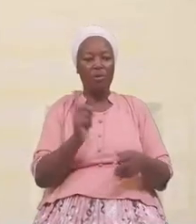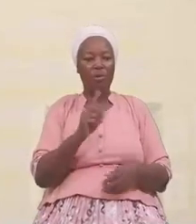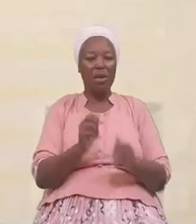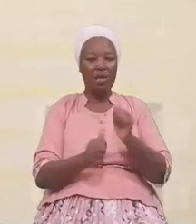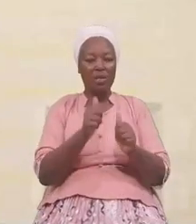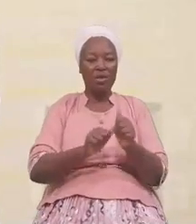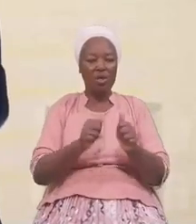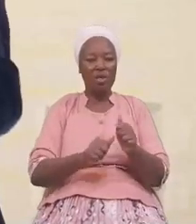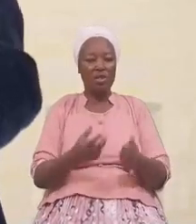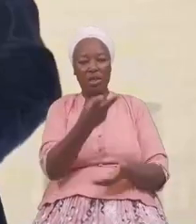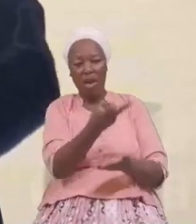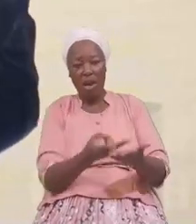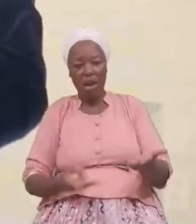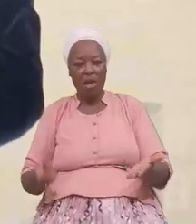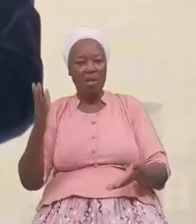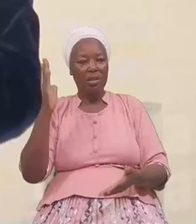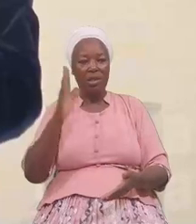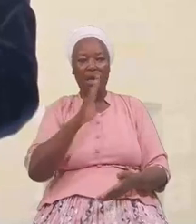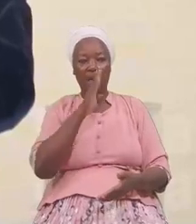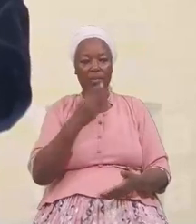des jonques.